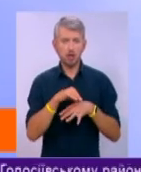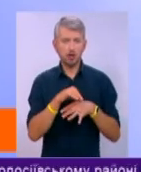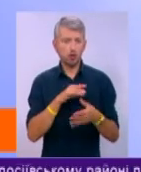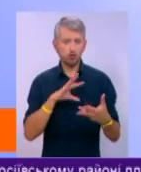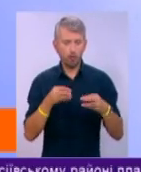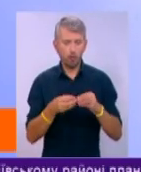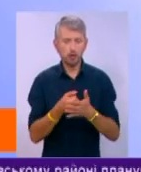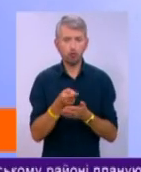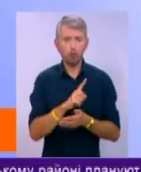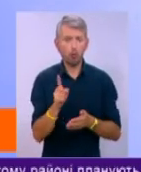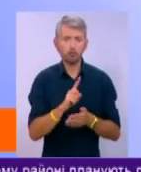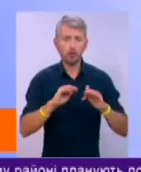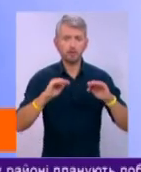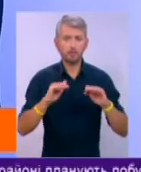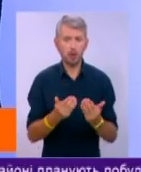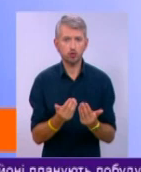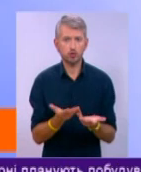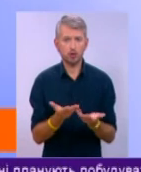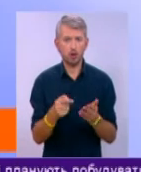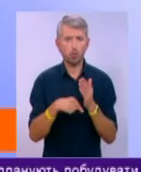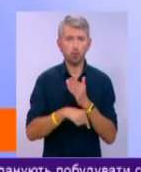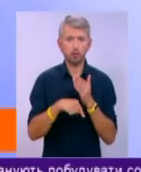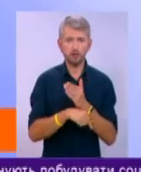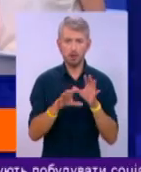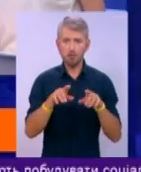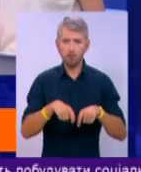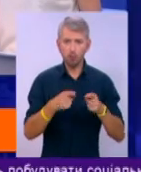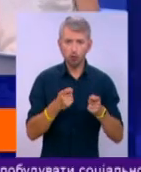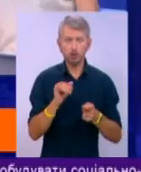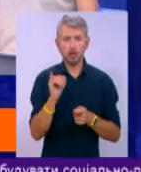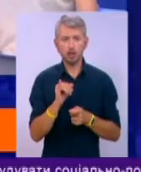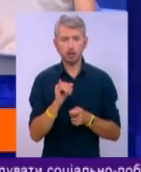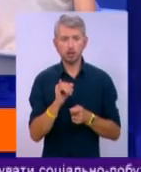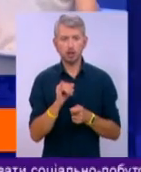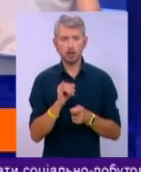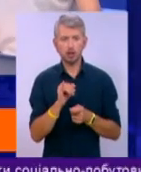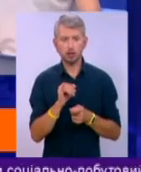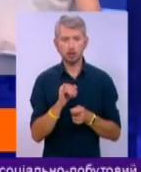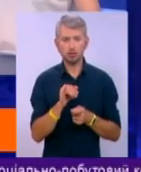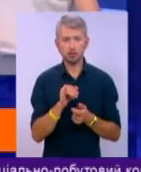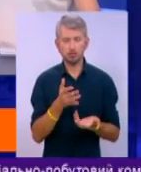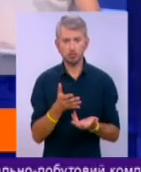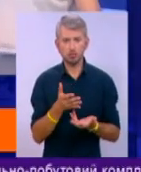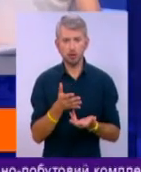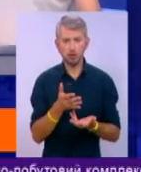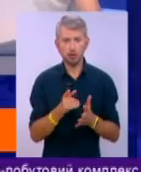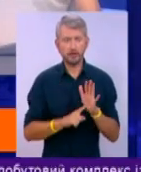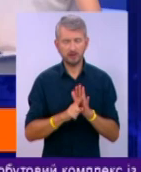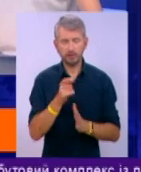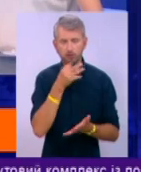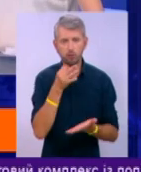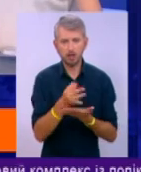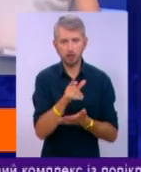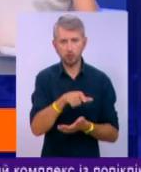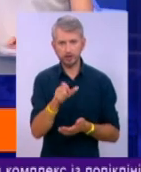що зменшуються корупційні правопорушення та відповідає, настає відповідальність